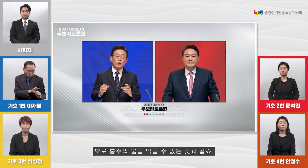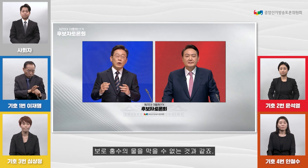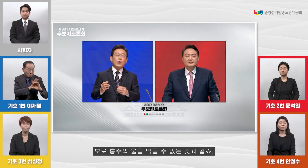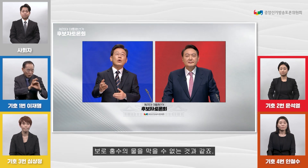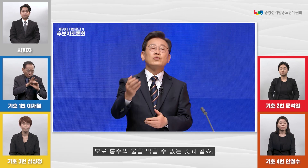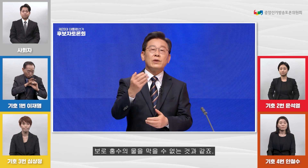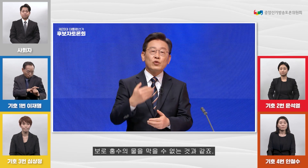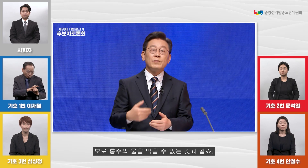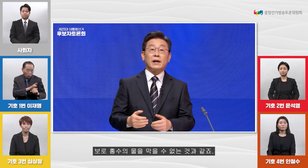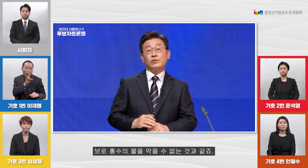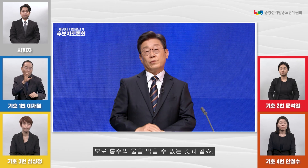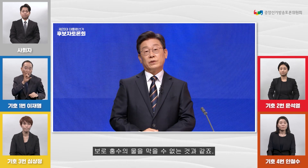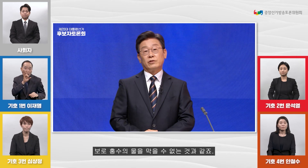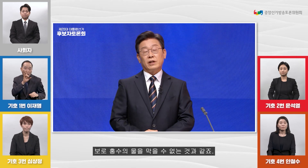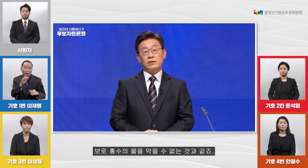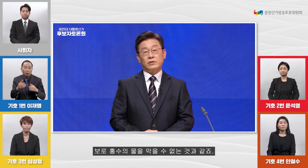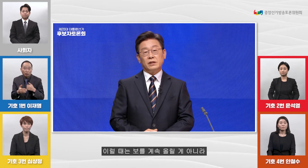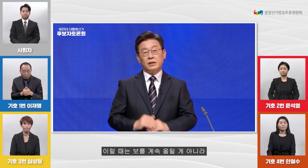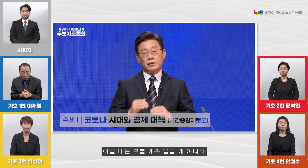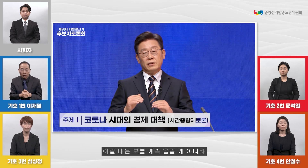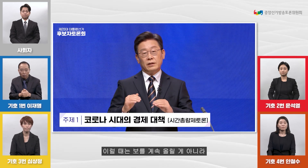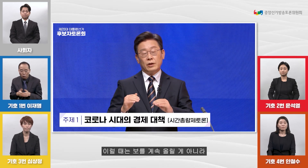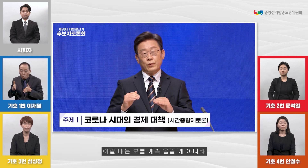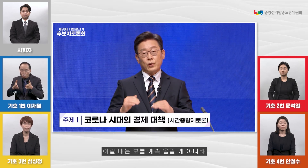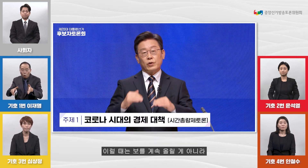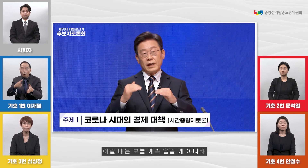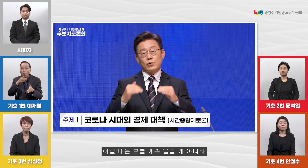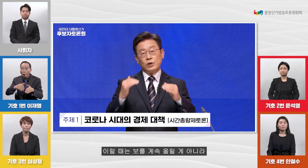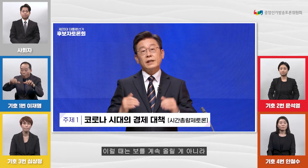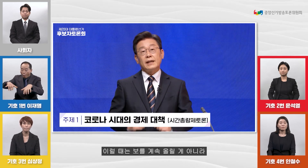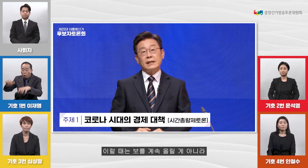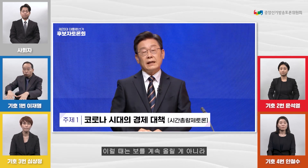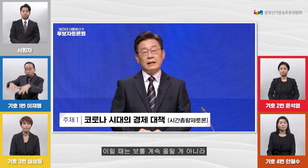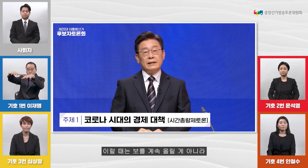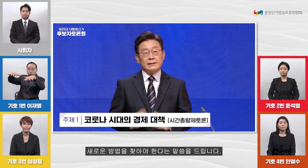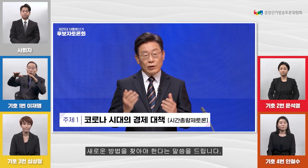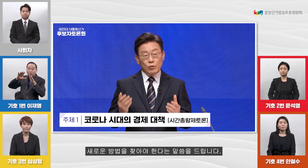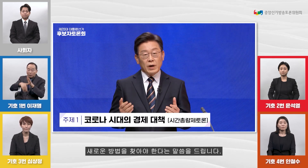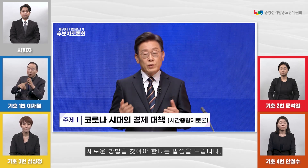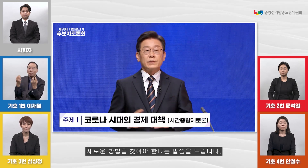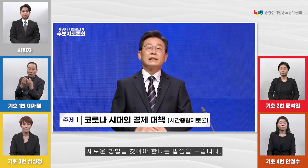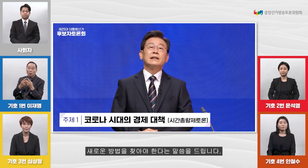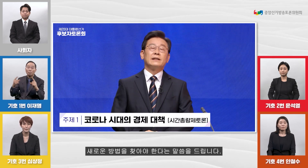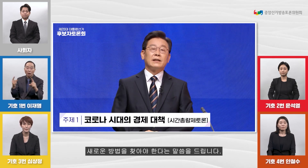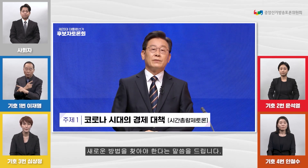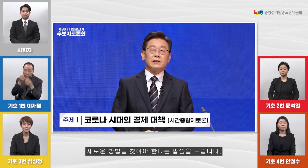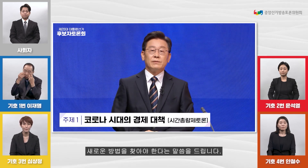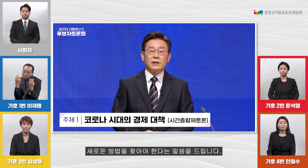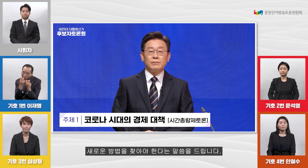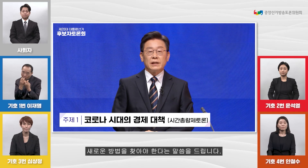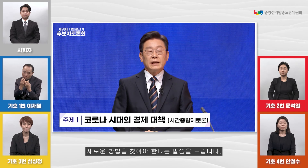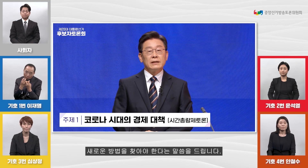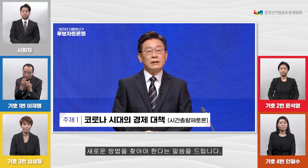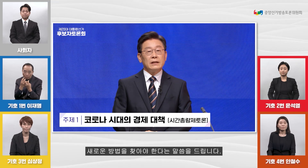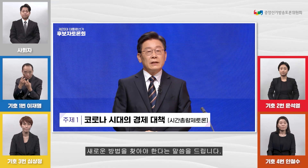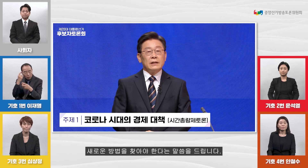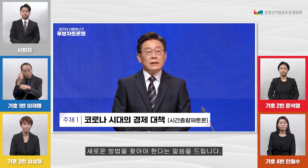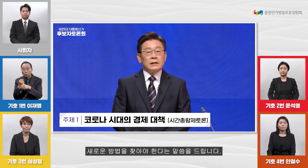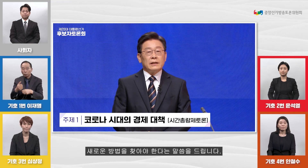보로 홍수의 물을 막을 수 없는 것과 같죠. 이럴 때는 보를 계속 올릴 게 아니라 새로운 방법을 찾아야 된다는 말씀을